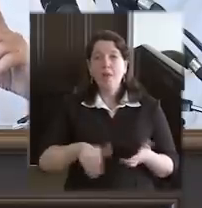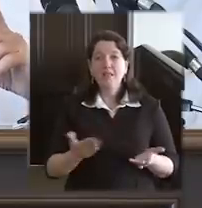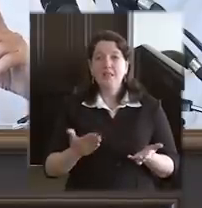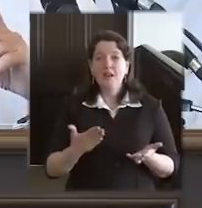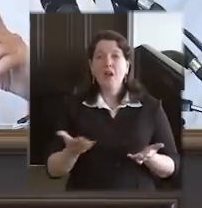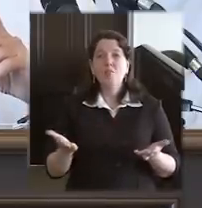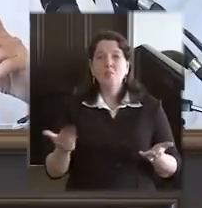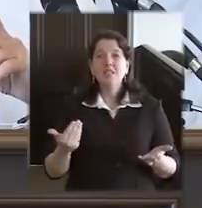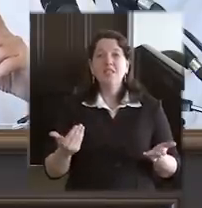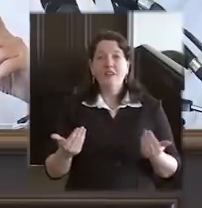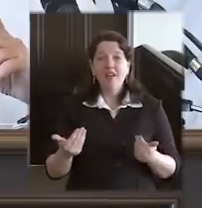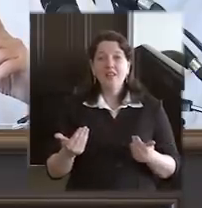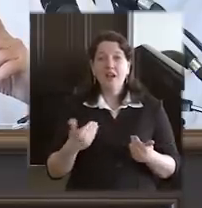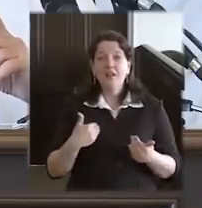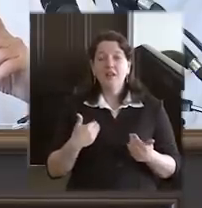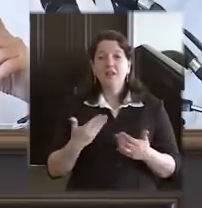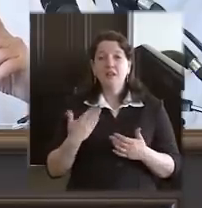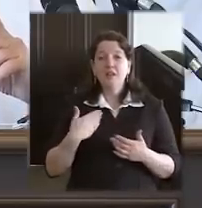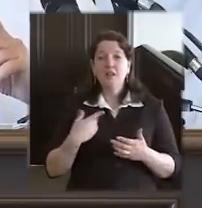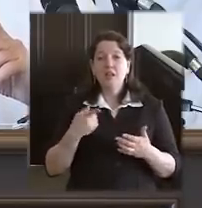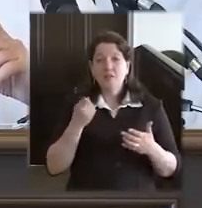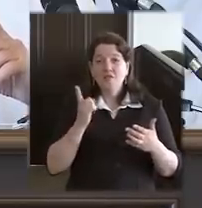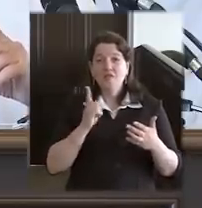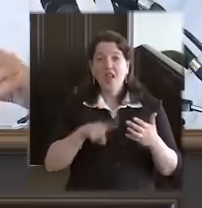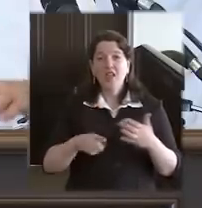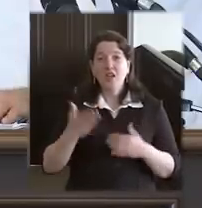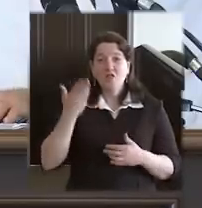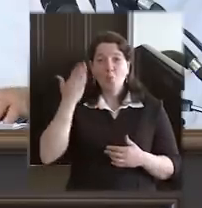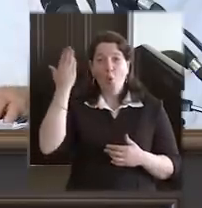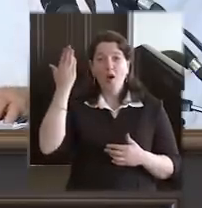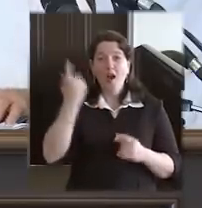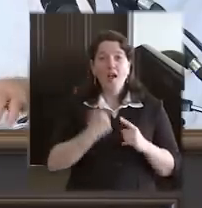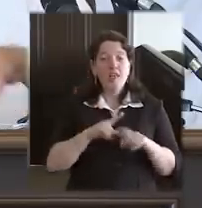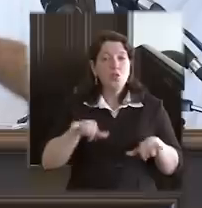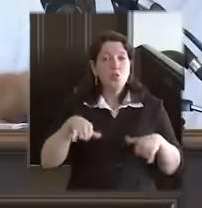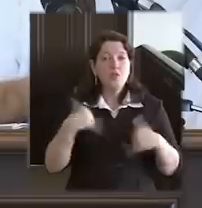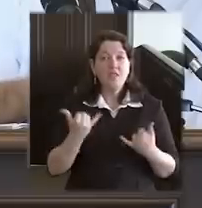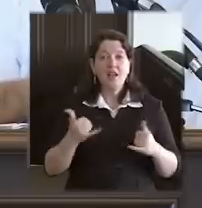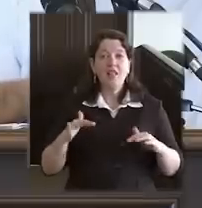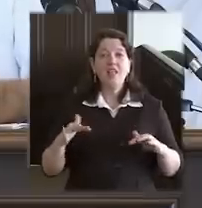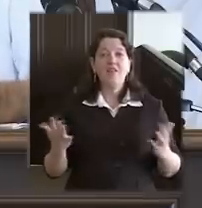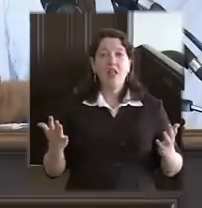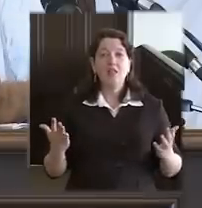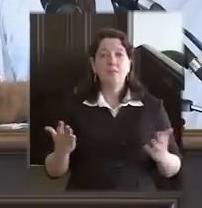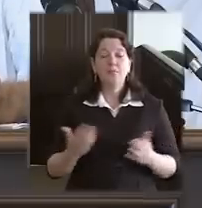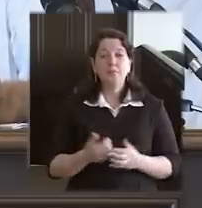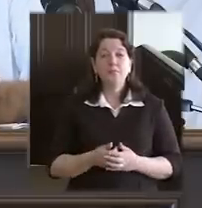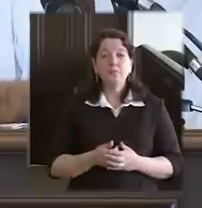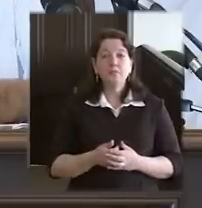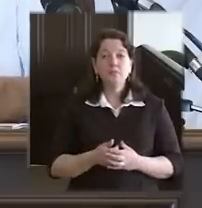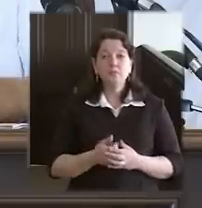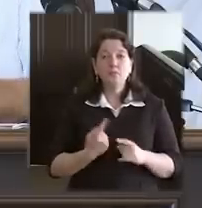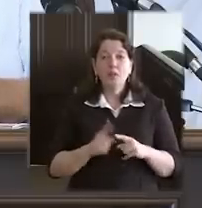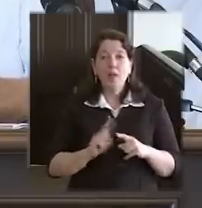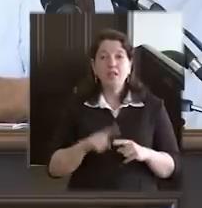без призывания имени Бога. Это же поразительное явление. Поэтому, когда я говорю,